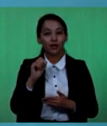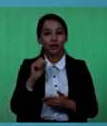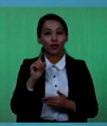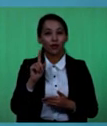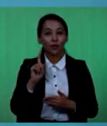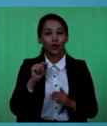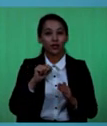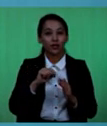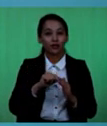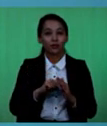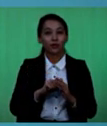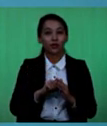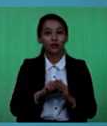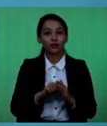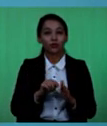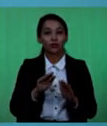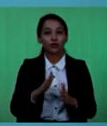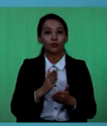miyadan tashkil topgan.